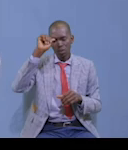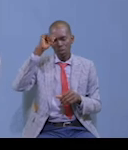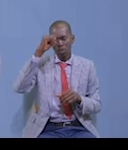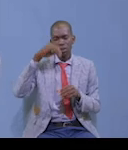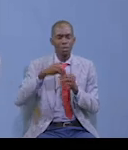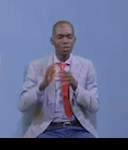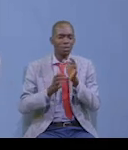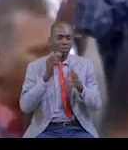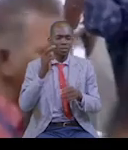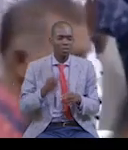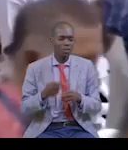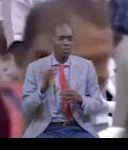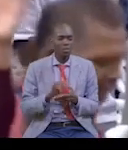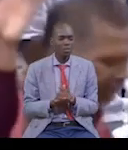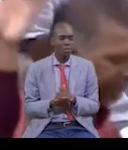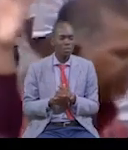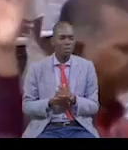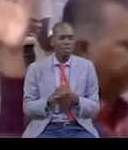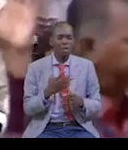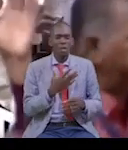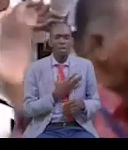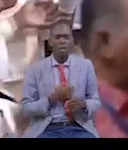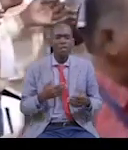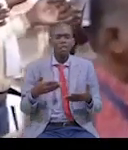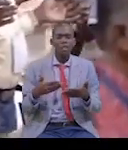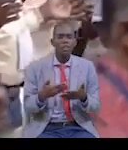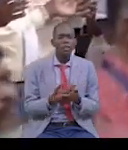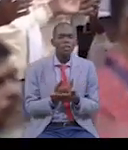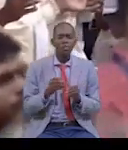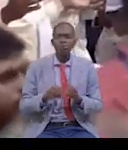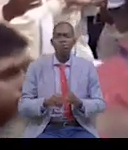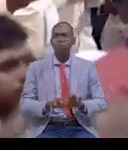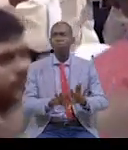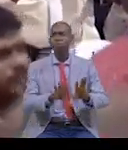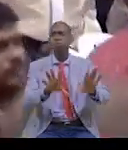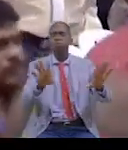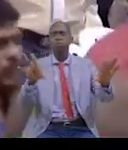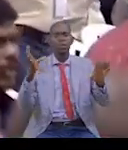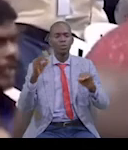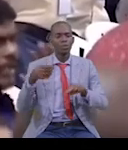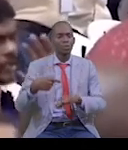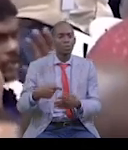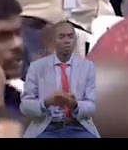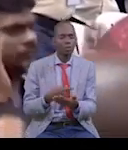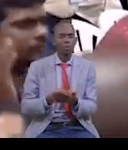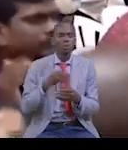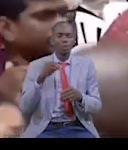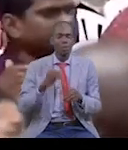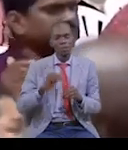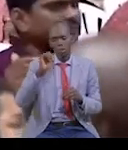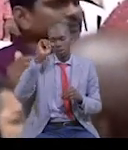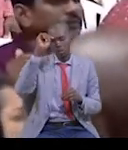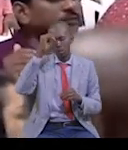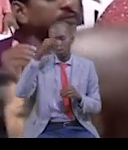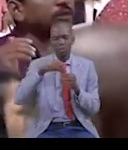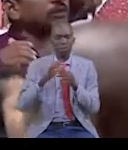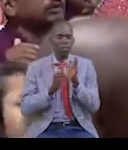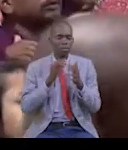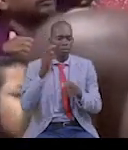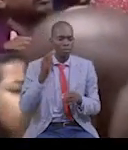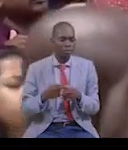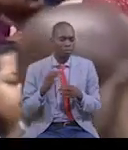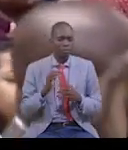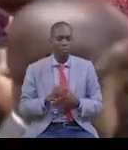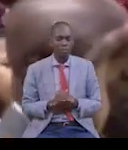పరిచర్య సమయం ఆసన్నమైంది. న్యూ స్ప్రెడింగ్ ఆఫ్ ద గాస్పెల్ ఇన్ ఇండియా. నూతనమైన సువార్త వ్యాప్తి